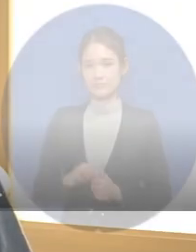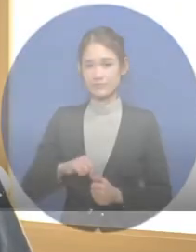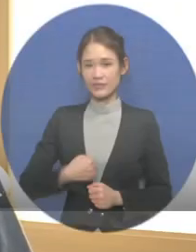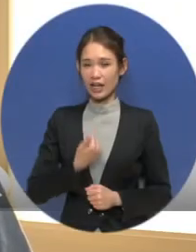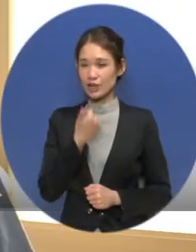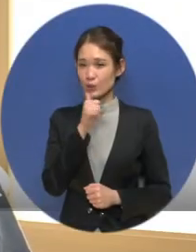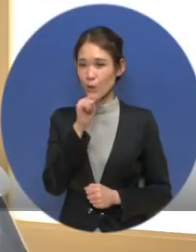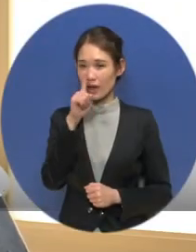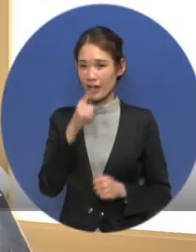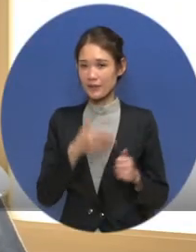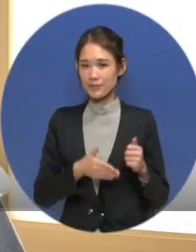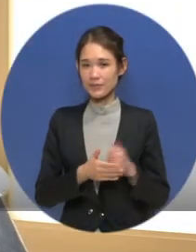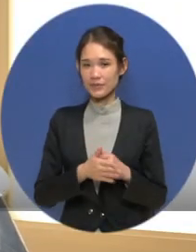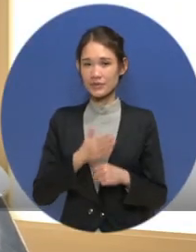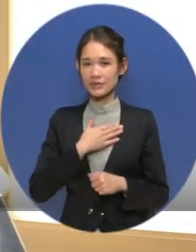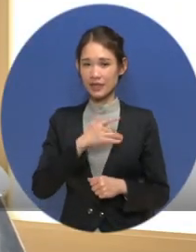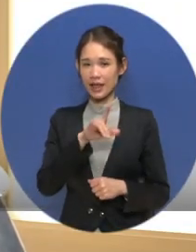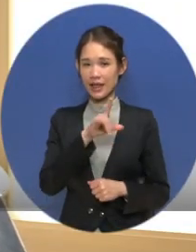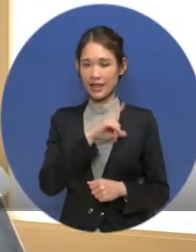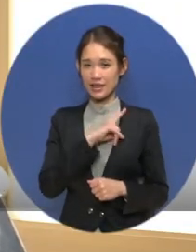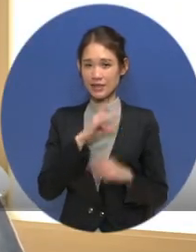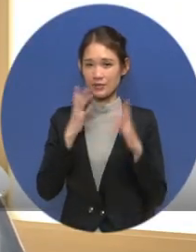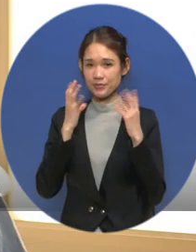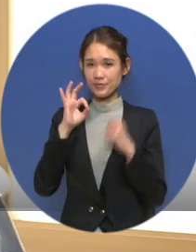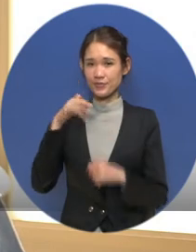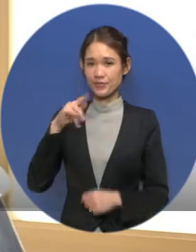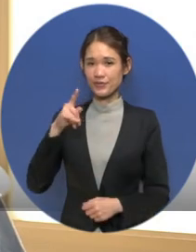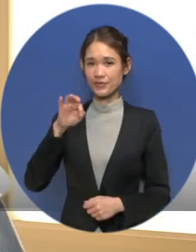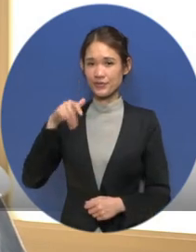자기소개 한 번만 해주세요. 제 이름은